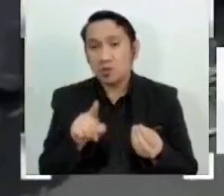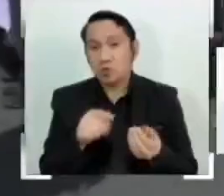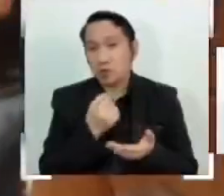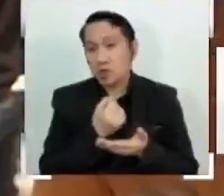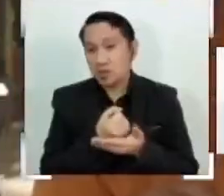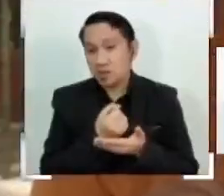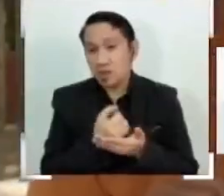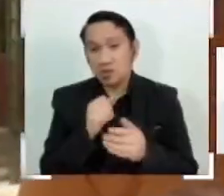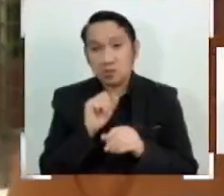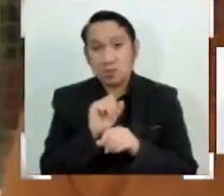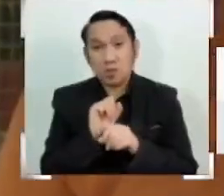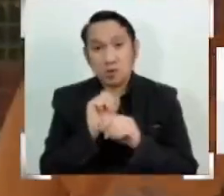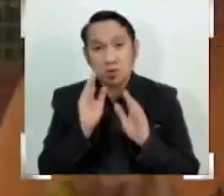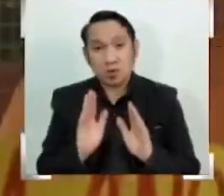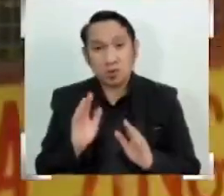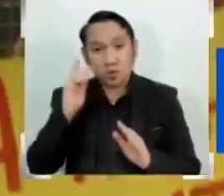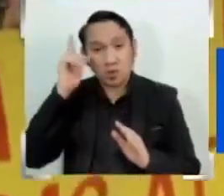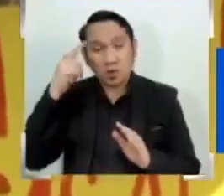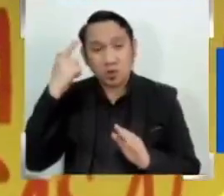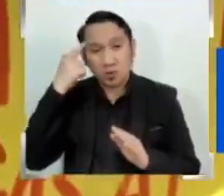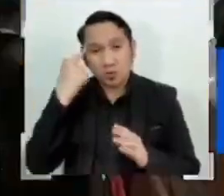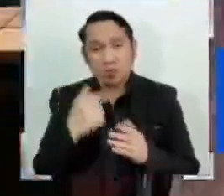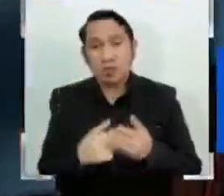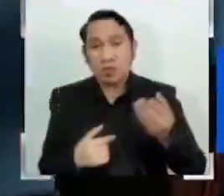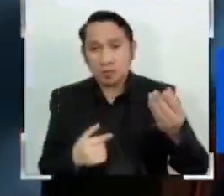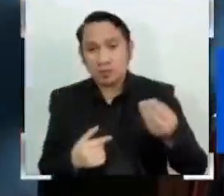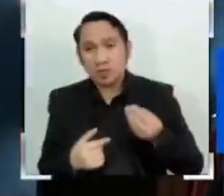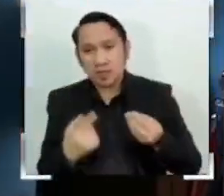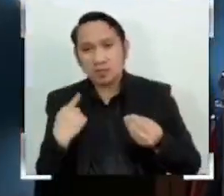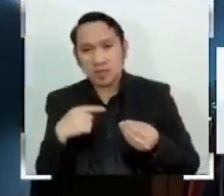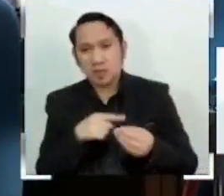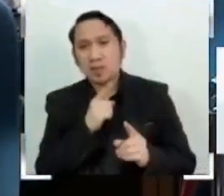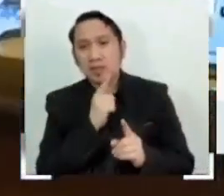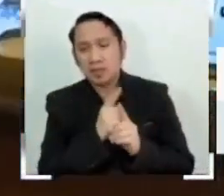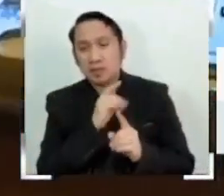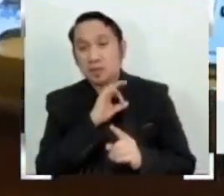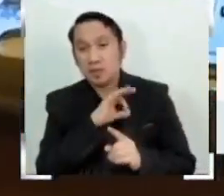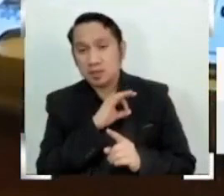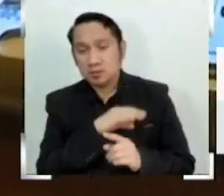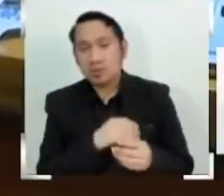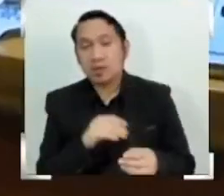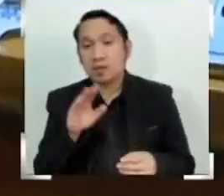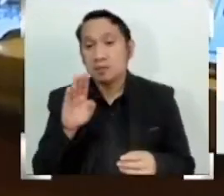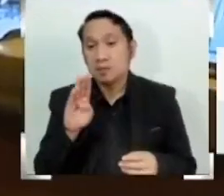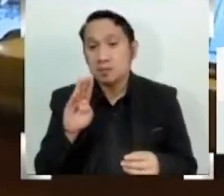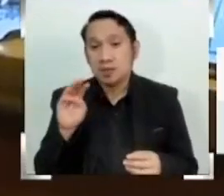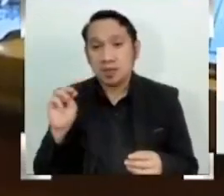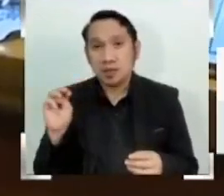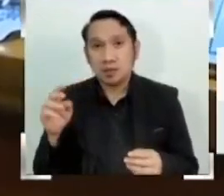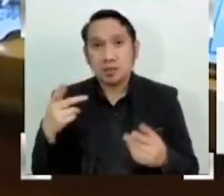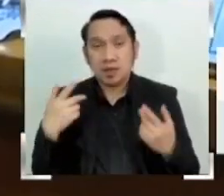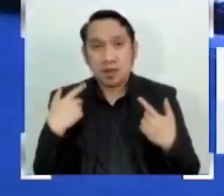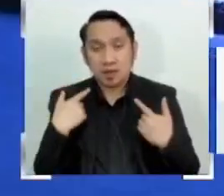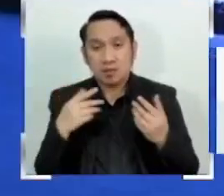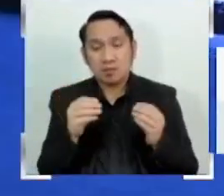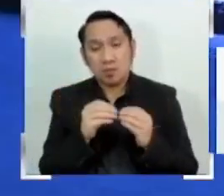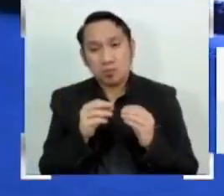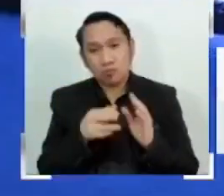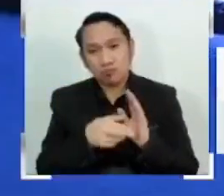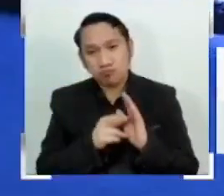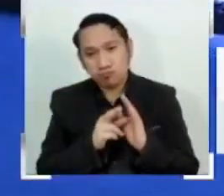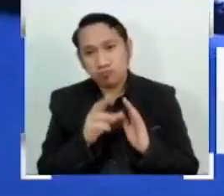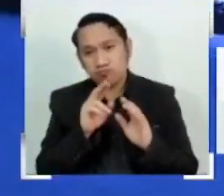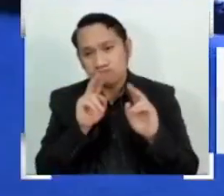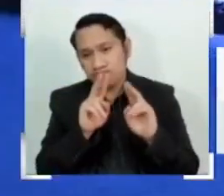gobyerno? Ibigay sa amin ang nararapat na benepisyo. Sabi ng DBM, may ginagawang pag-aaral tungkol dito at